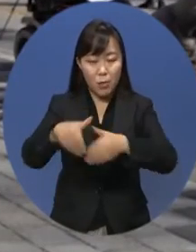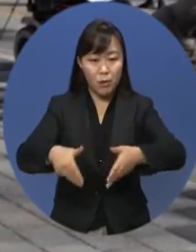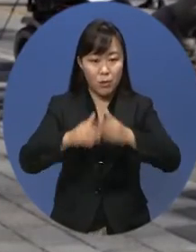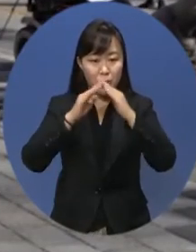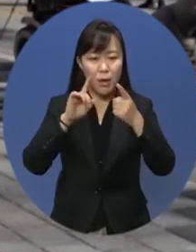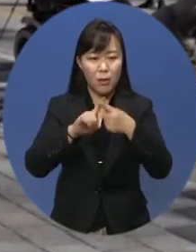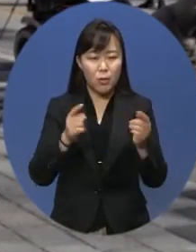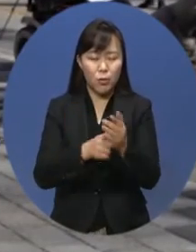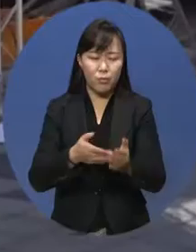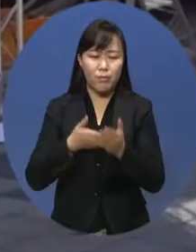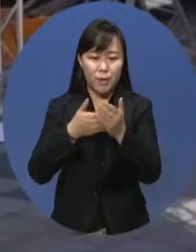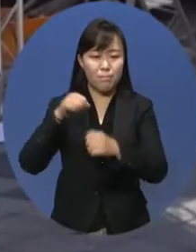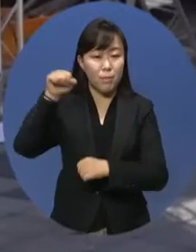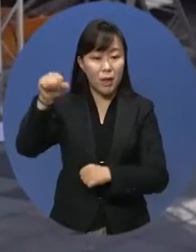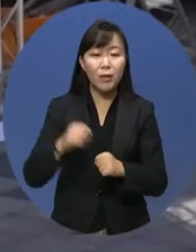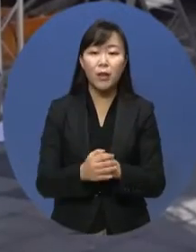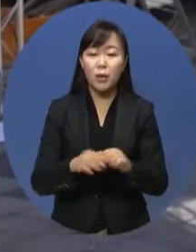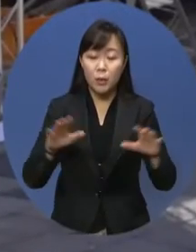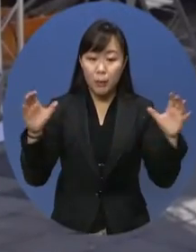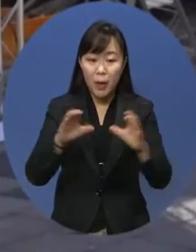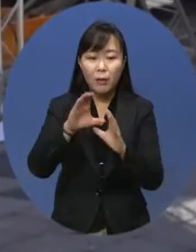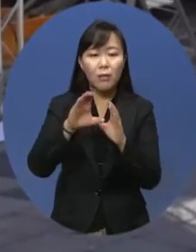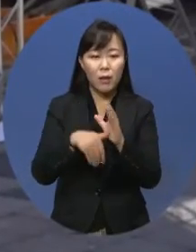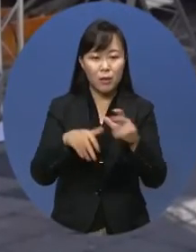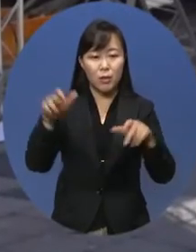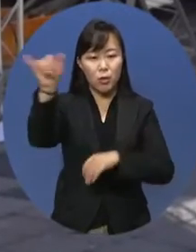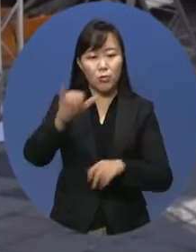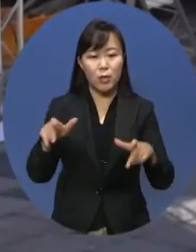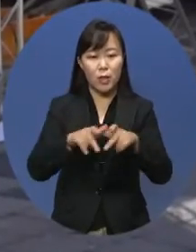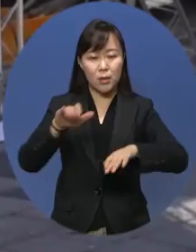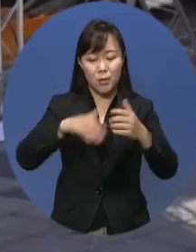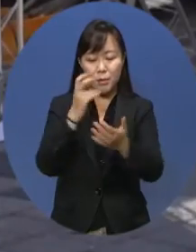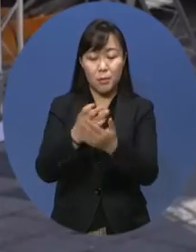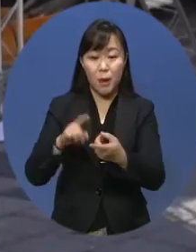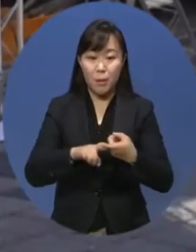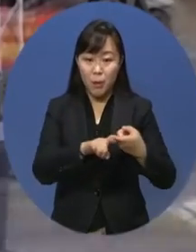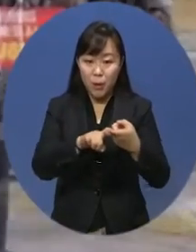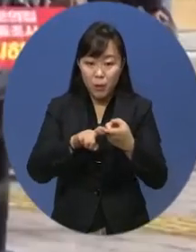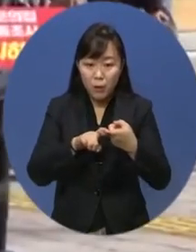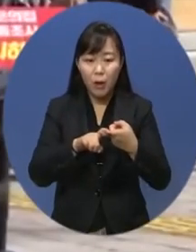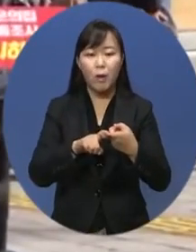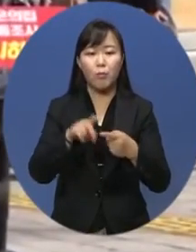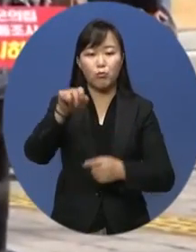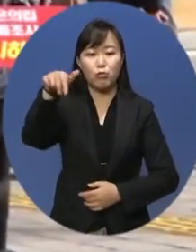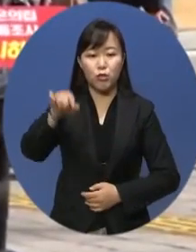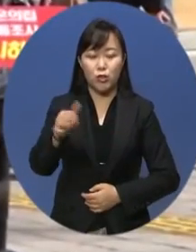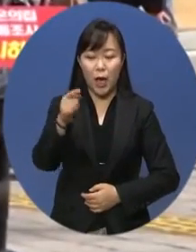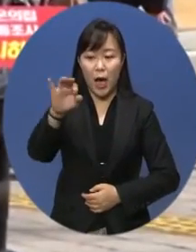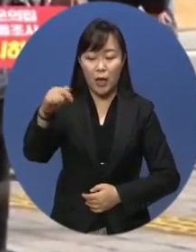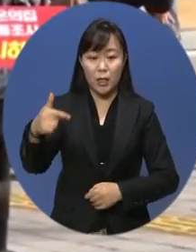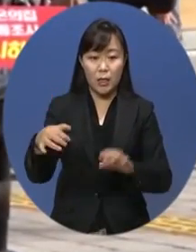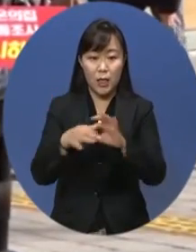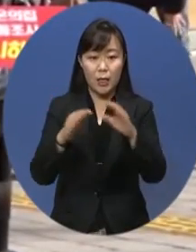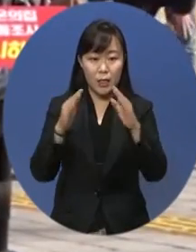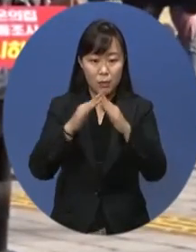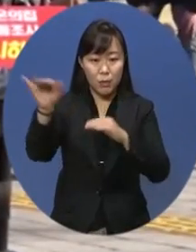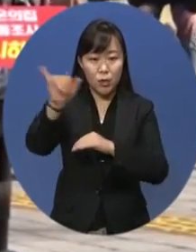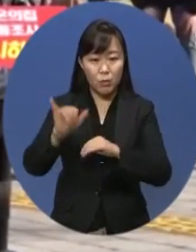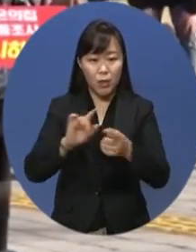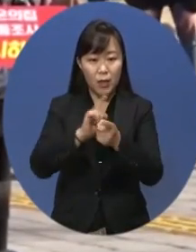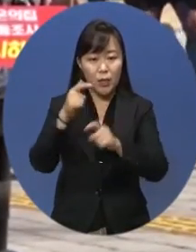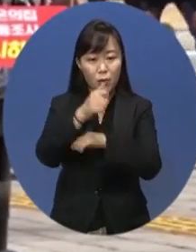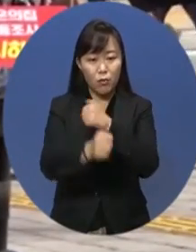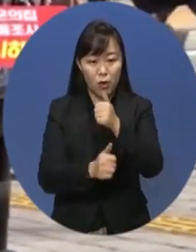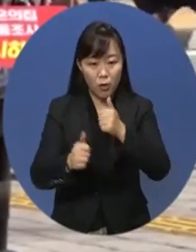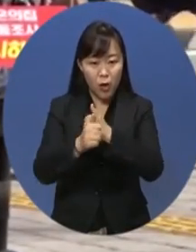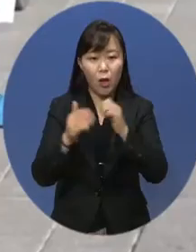나섰습니다 이번 집회에는 전국 장애인 차별 철폐 현대 무주 하으 내집 전국 대책위원회 전북 장애인